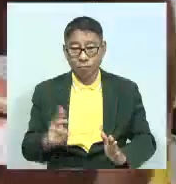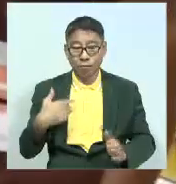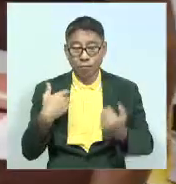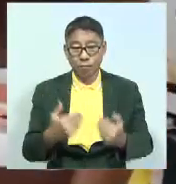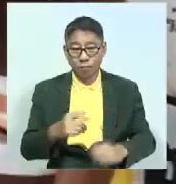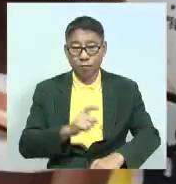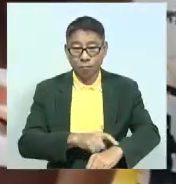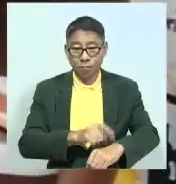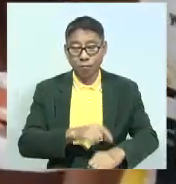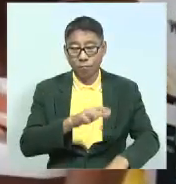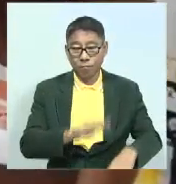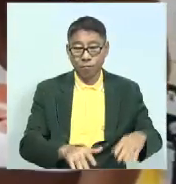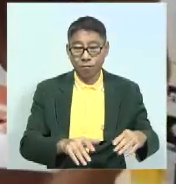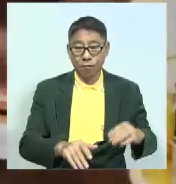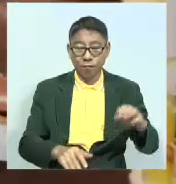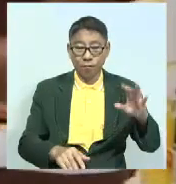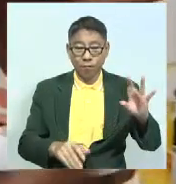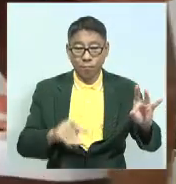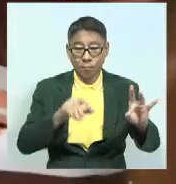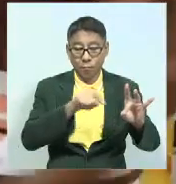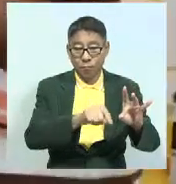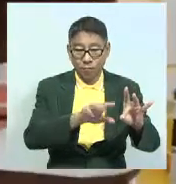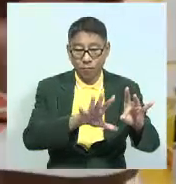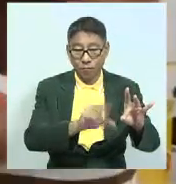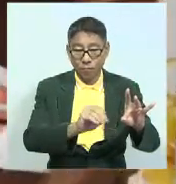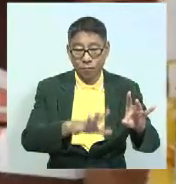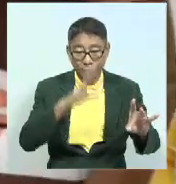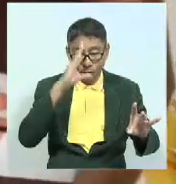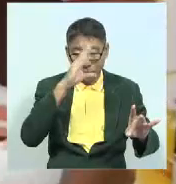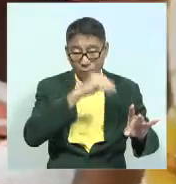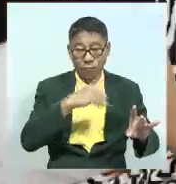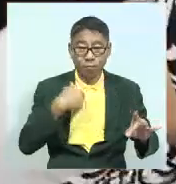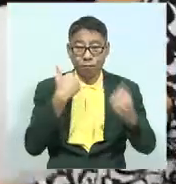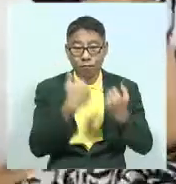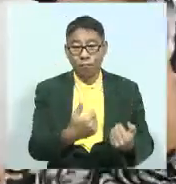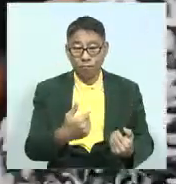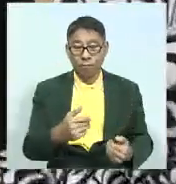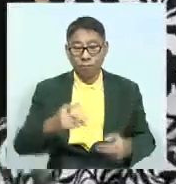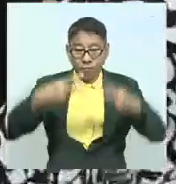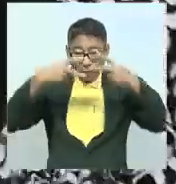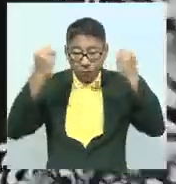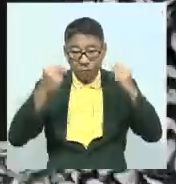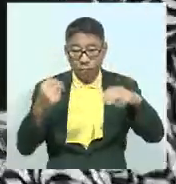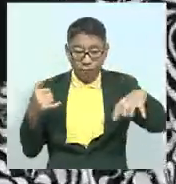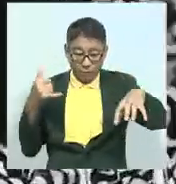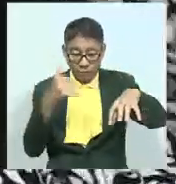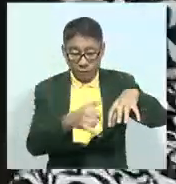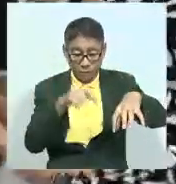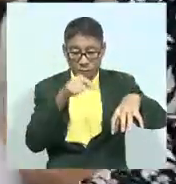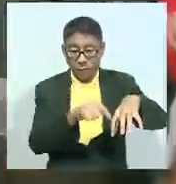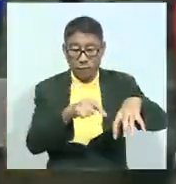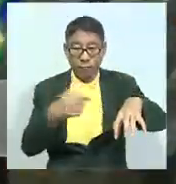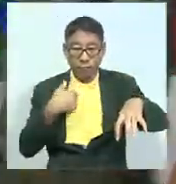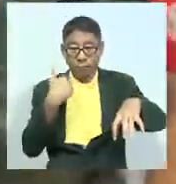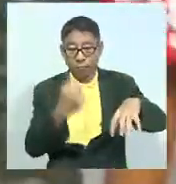เหตุการณ์นี้ก็เกิดขึ้นเมื่อเวลาประมาณ 20:55 นาทีโดยคนร้ายในบุกโจมตีที่ฐานชคต.ที่บ้านกอแล